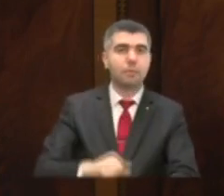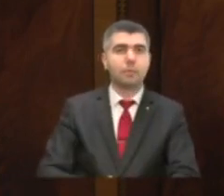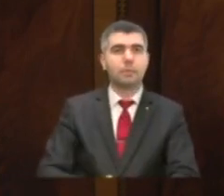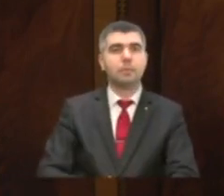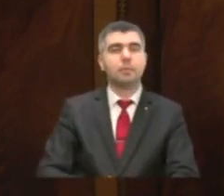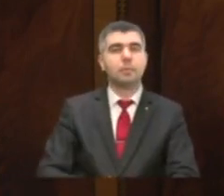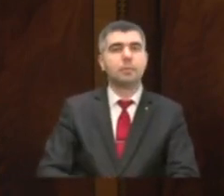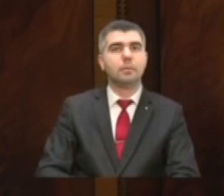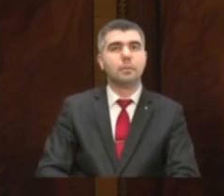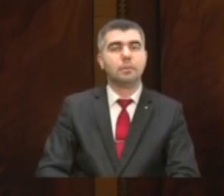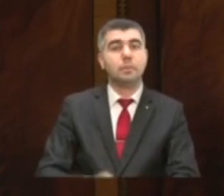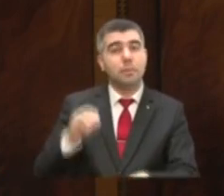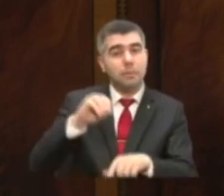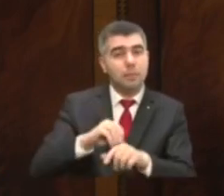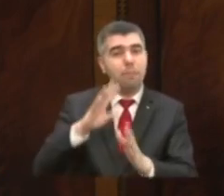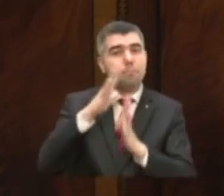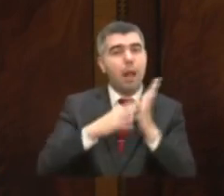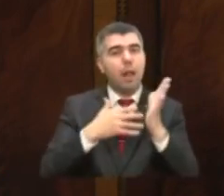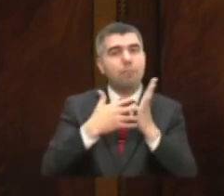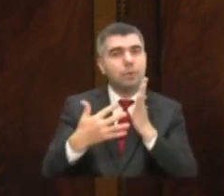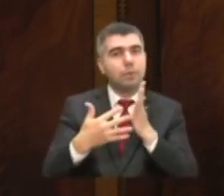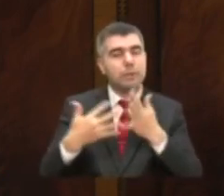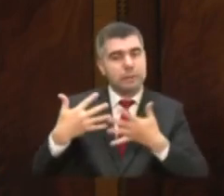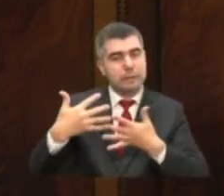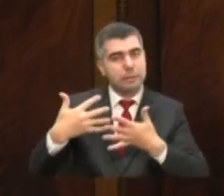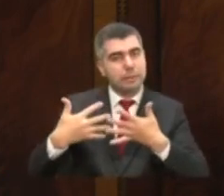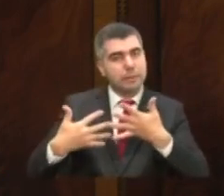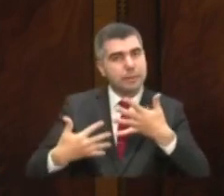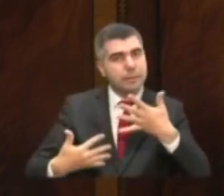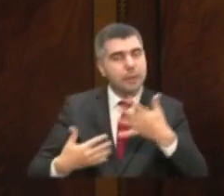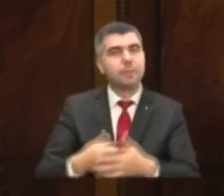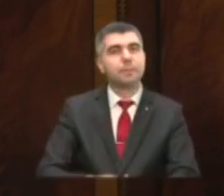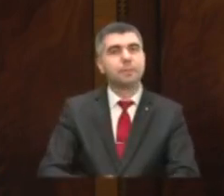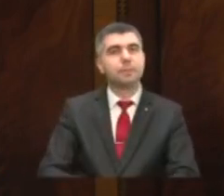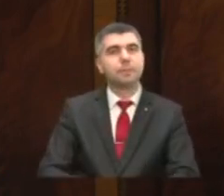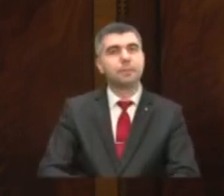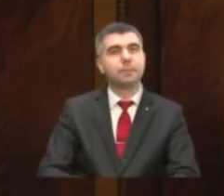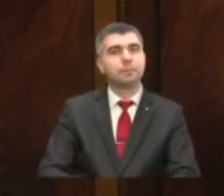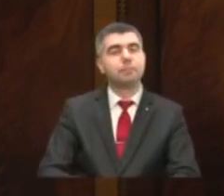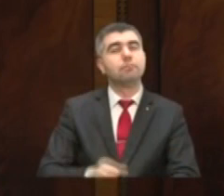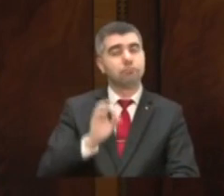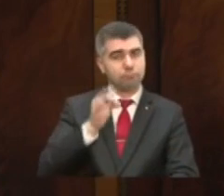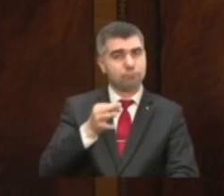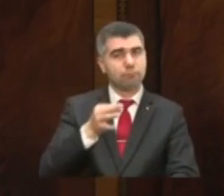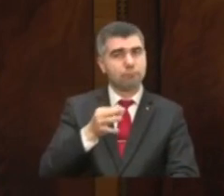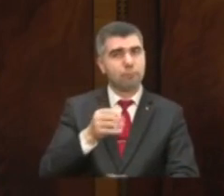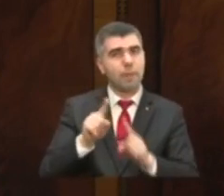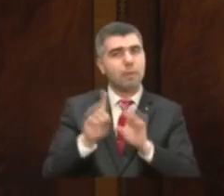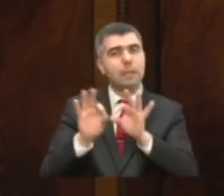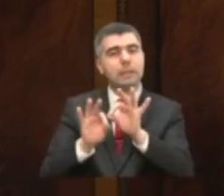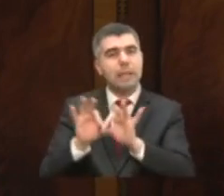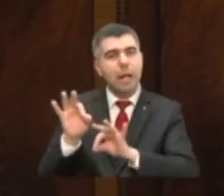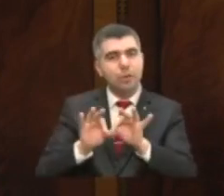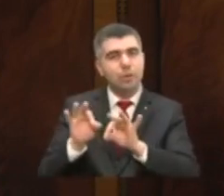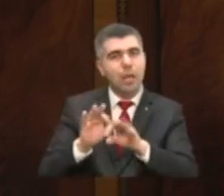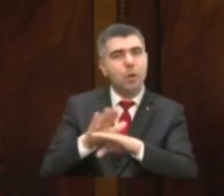أمور جديدة. بالنسبة للبرامج الأخرى لهي برامج يعني تندرج في إطار استراتيجيات